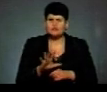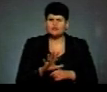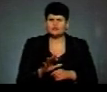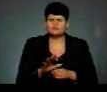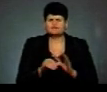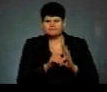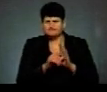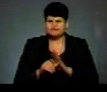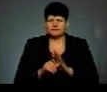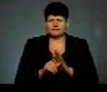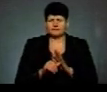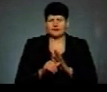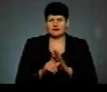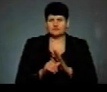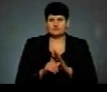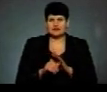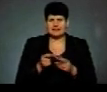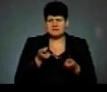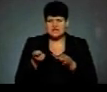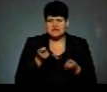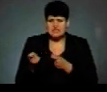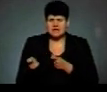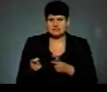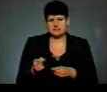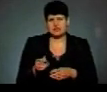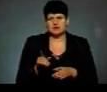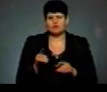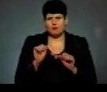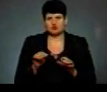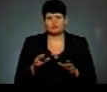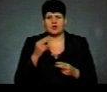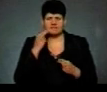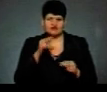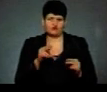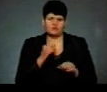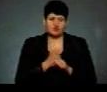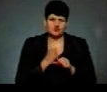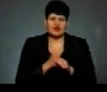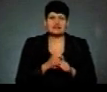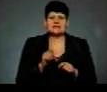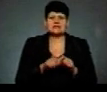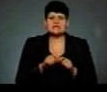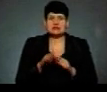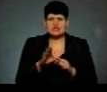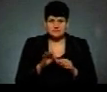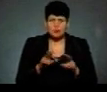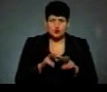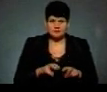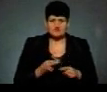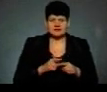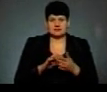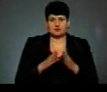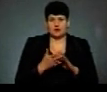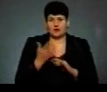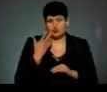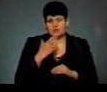пресу адміністративного, і щоб вони могли ефективно співпрацювати з слідством і взагалі розібратися в цій ситуації. А це, звісно, буде можливо тільки, коли ми будемо